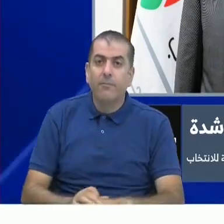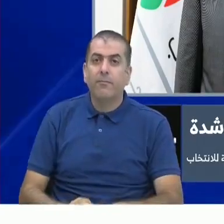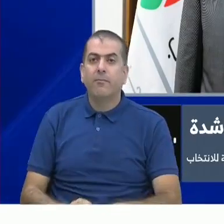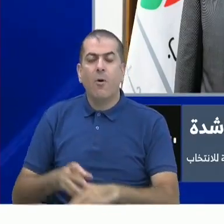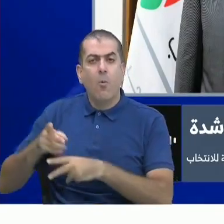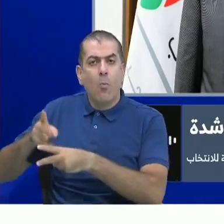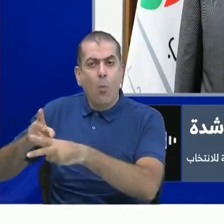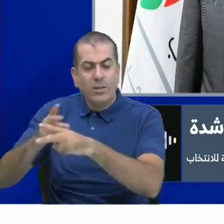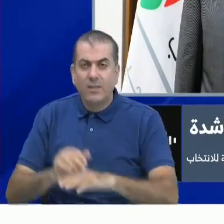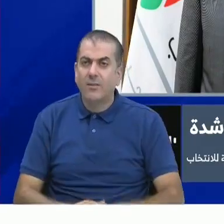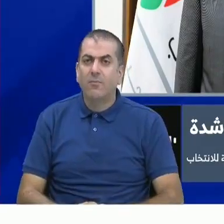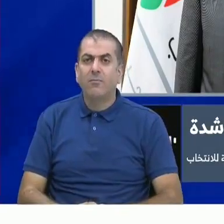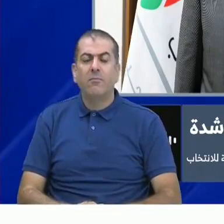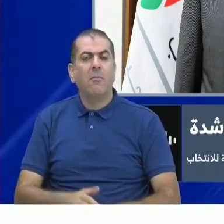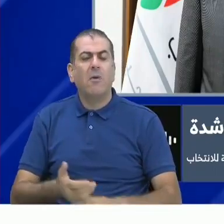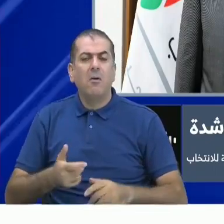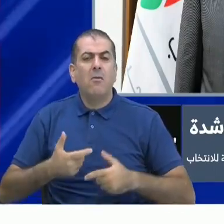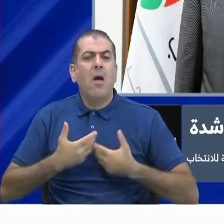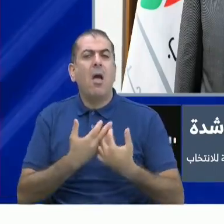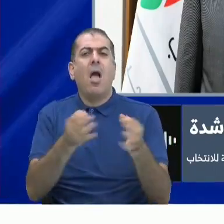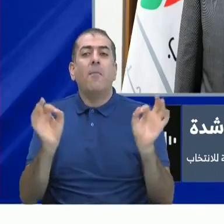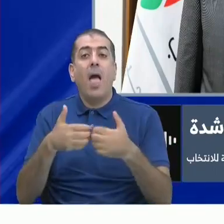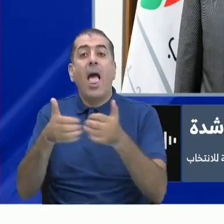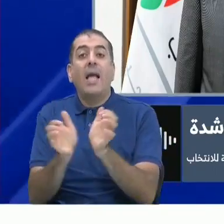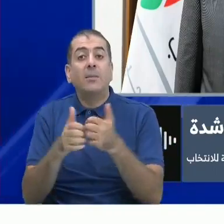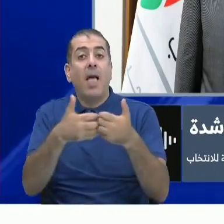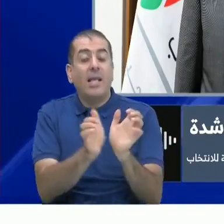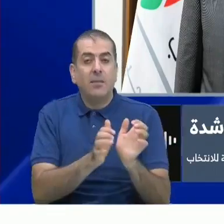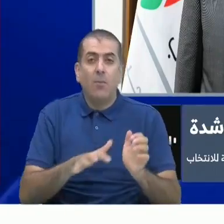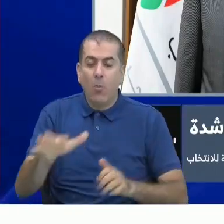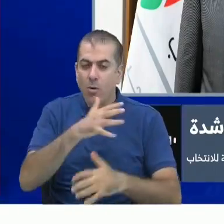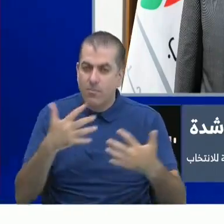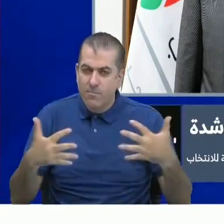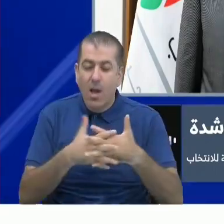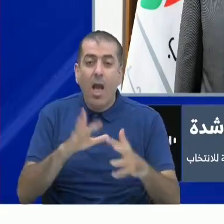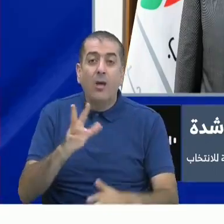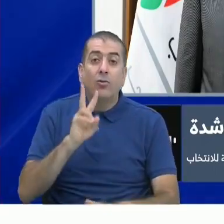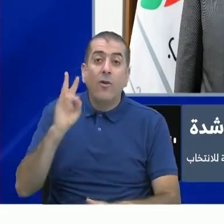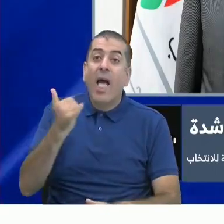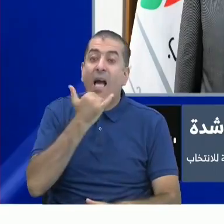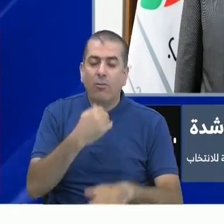المواطنين وعلى جميع الأحزاب نفسها، أن تبادر في الكشف عن مواطن الخلل